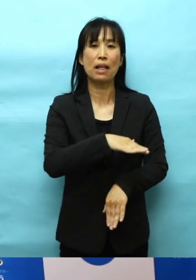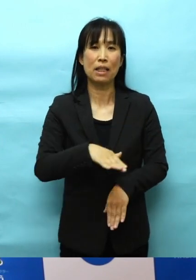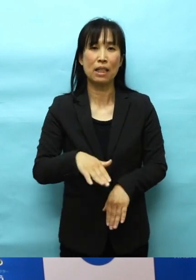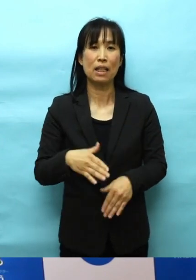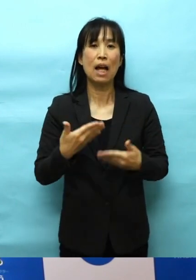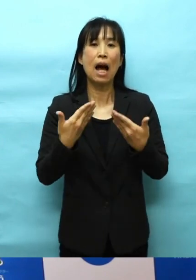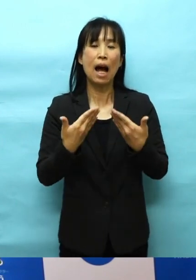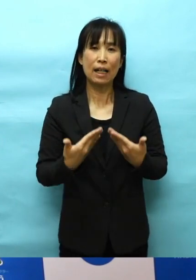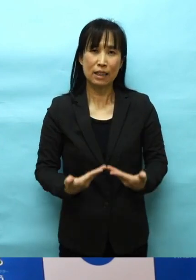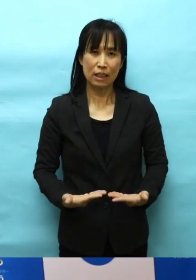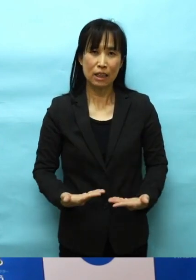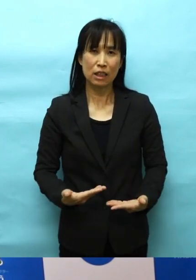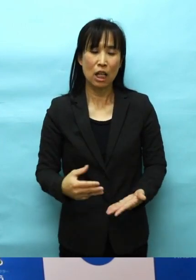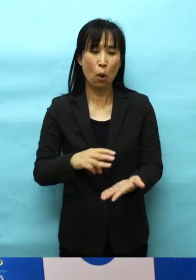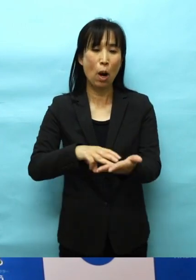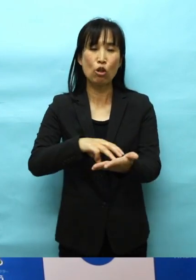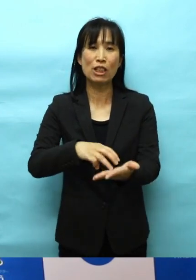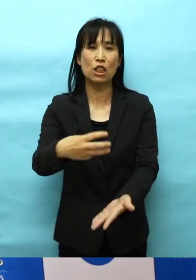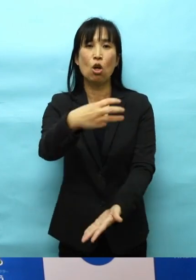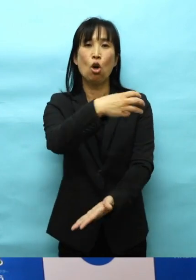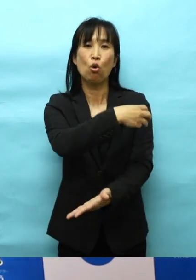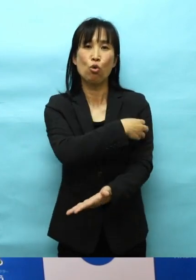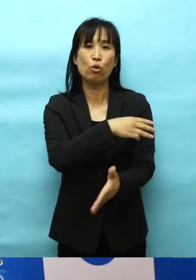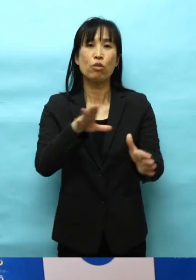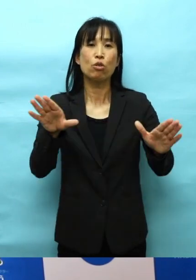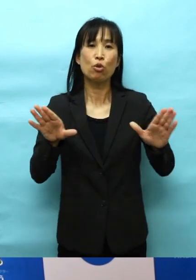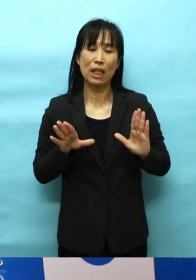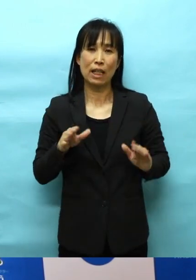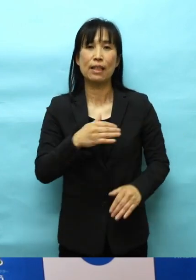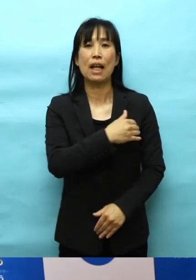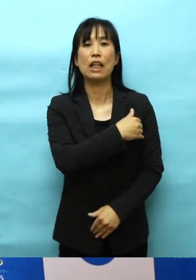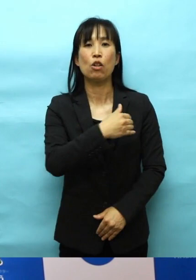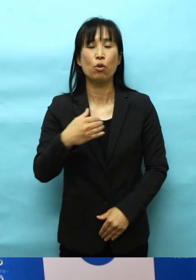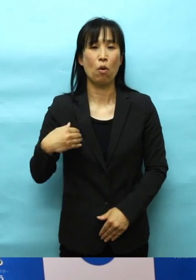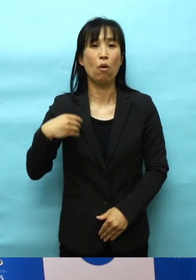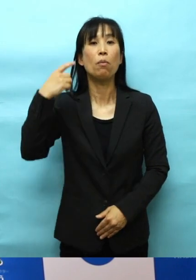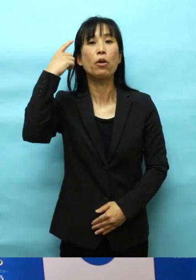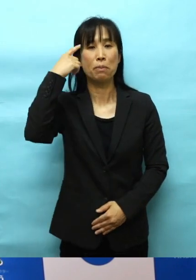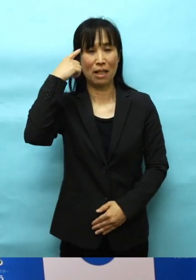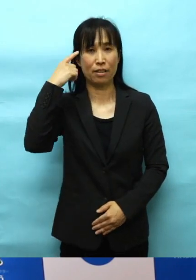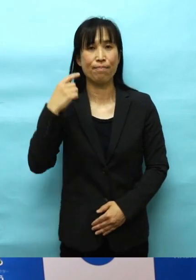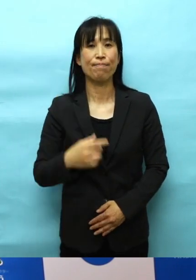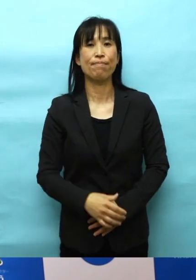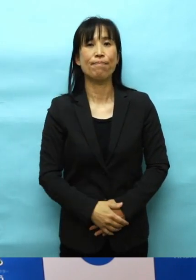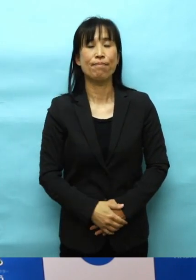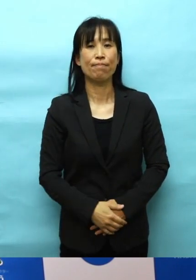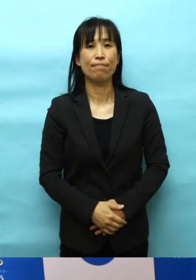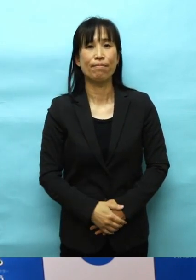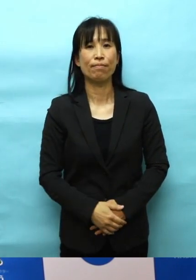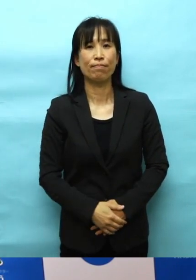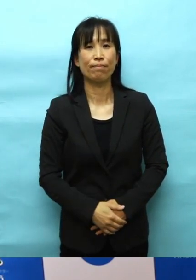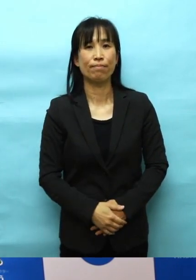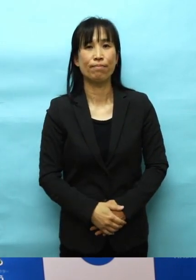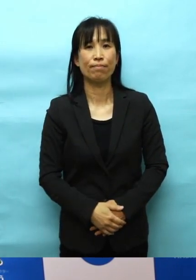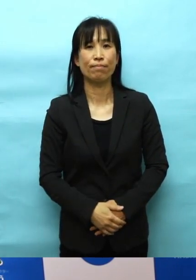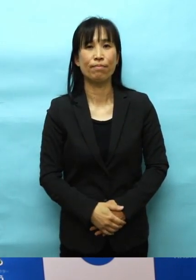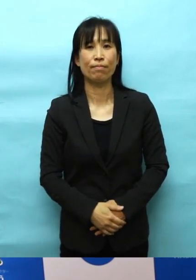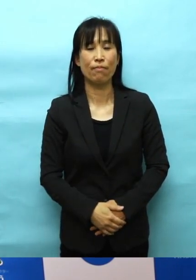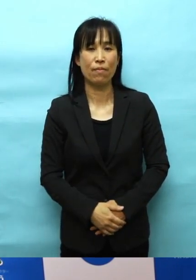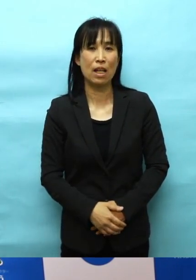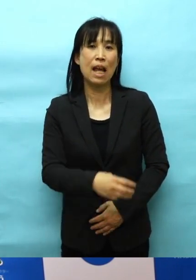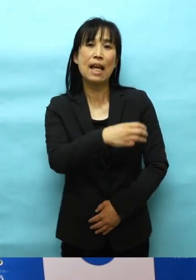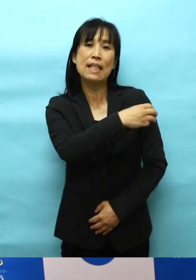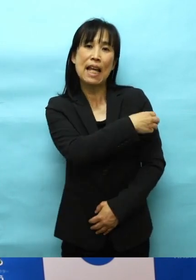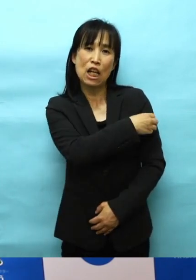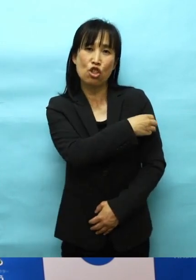皆様に安心してワクチン接種を受けていただくことができると考えております。